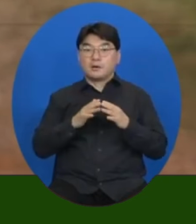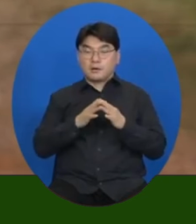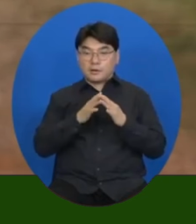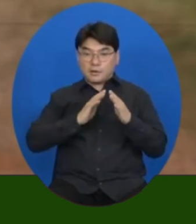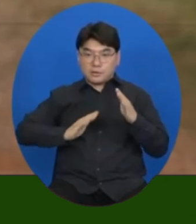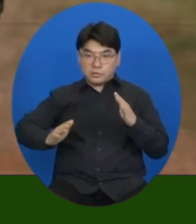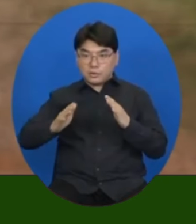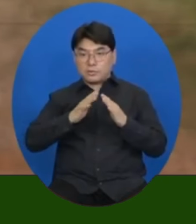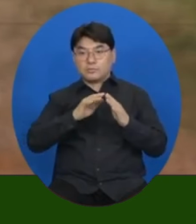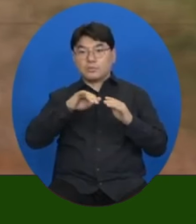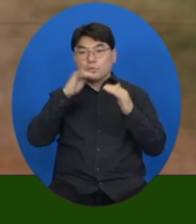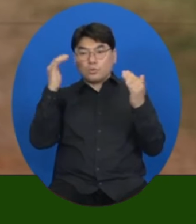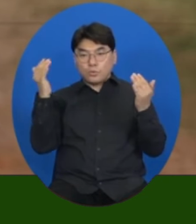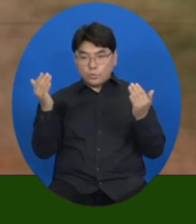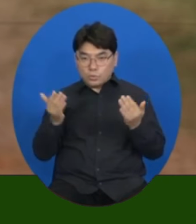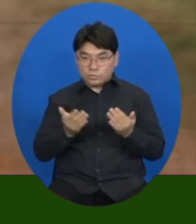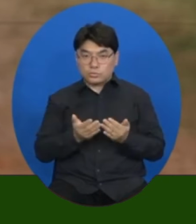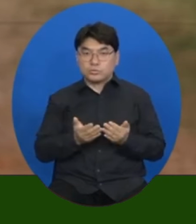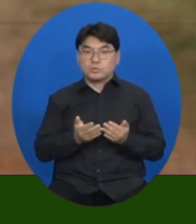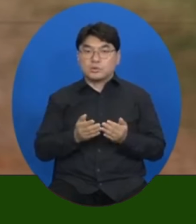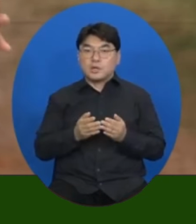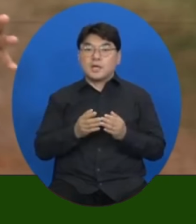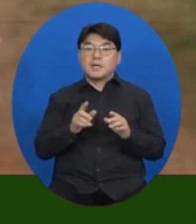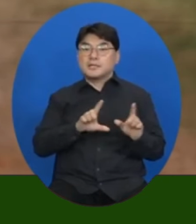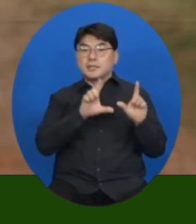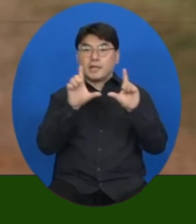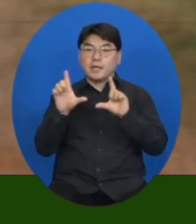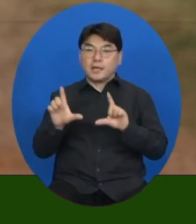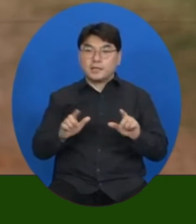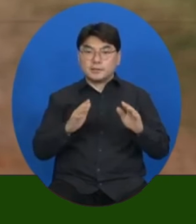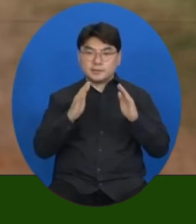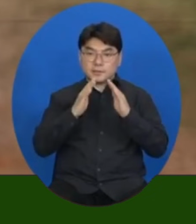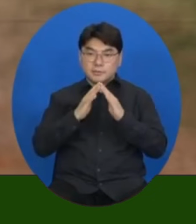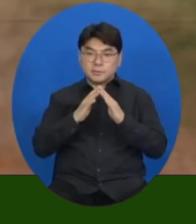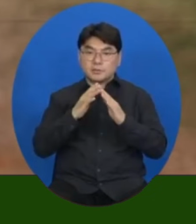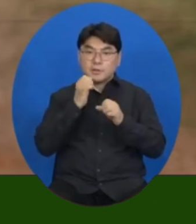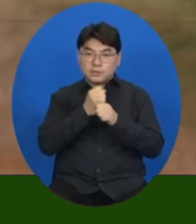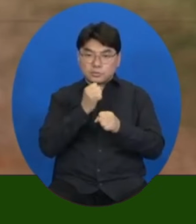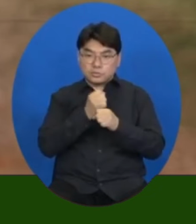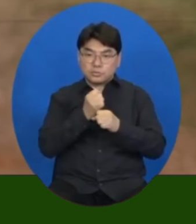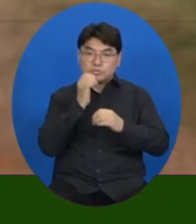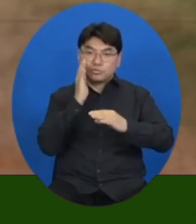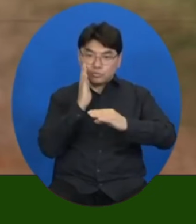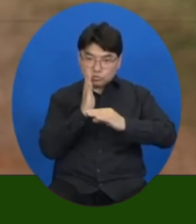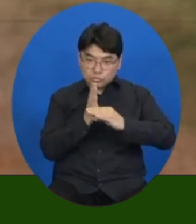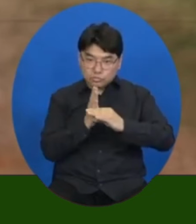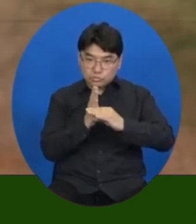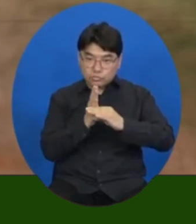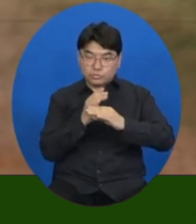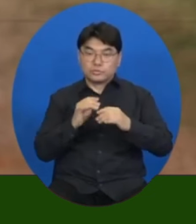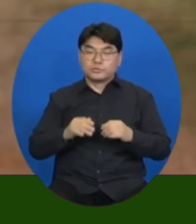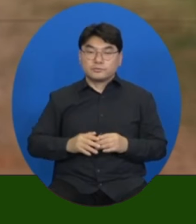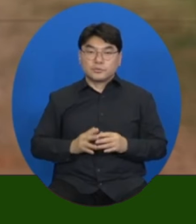모든 그 모든 걸 다 종합해서 인생의 어떤 집을 건축해 가고 있습니다 그렇죠 그